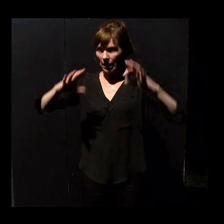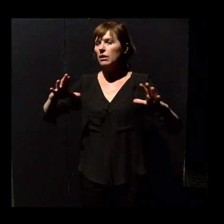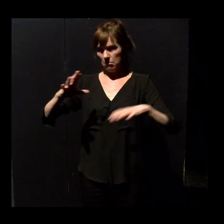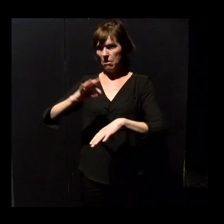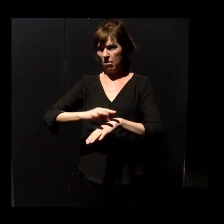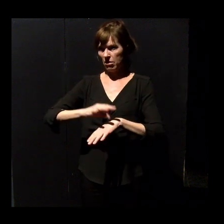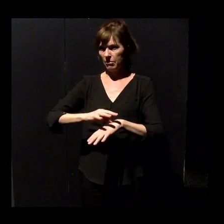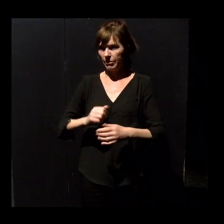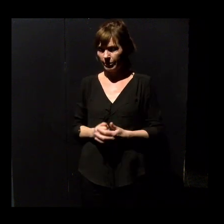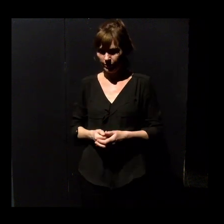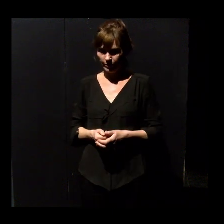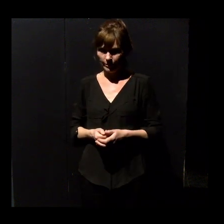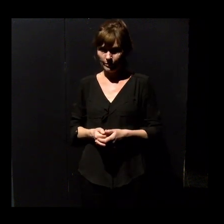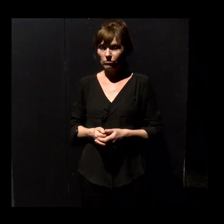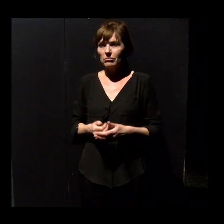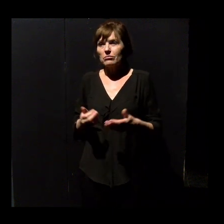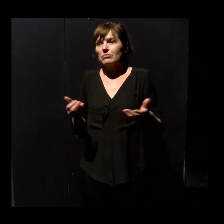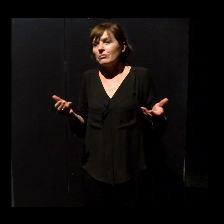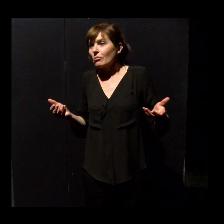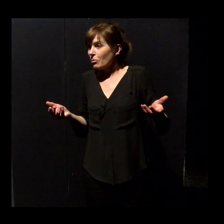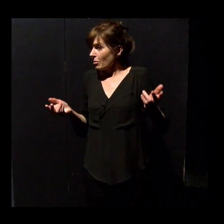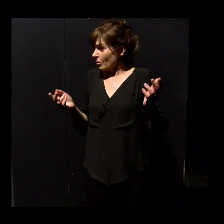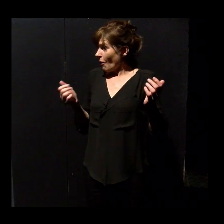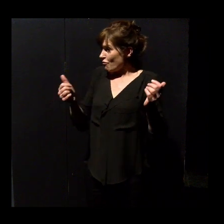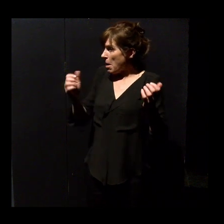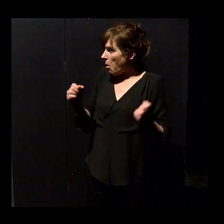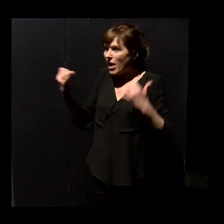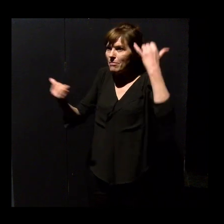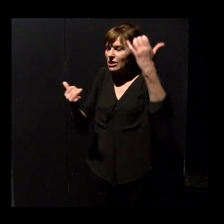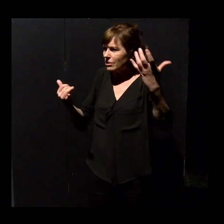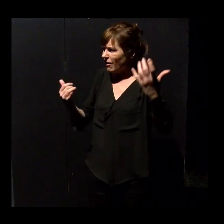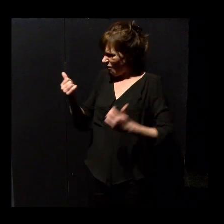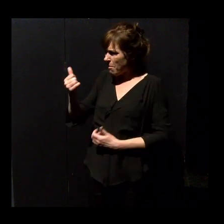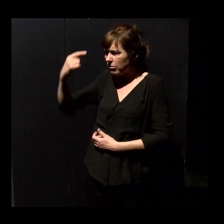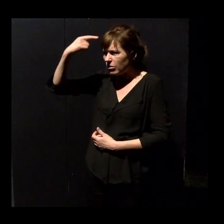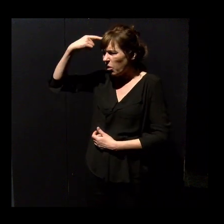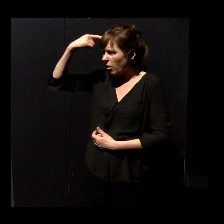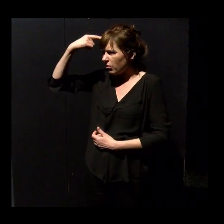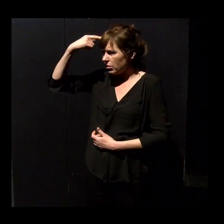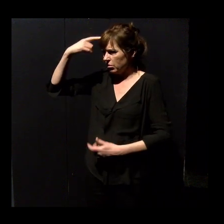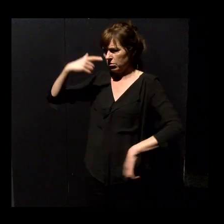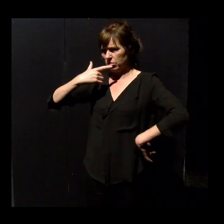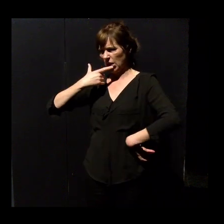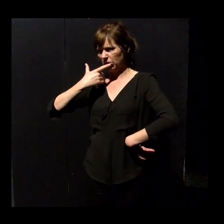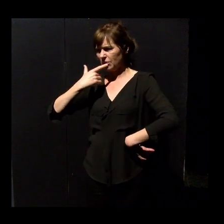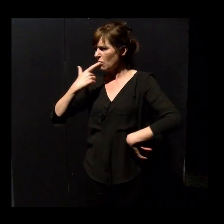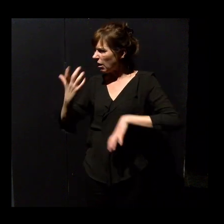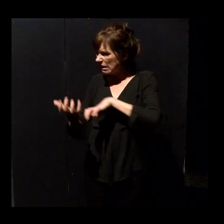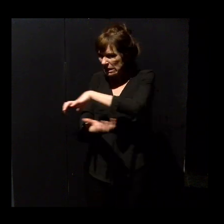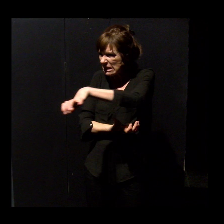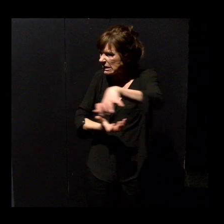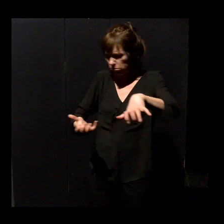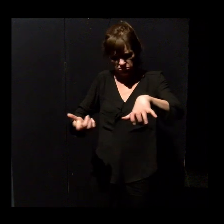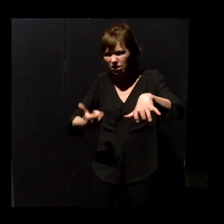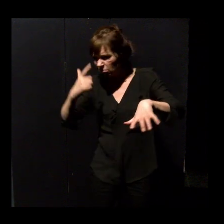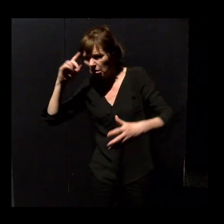l'épilepsie. Alors vous pouvez imaginer, et peut-être dans votre tête, une crise, c'est la crise